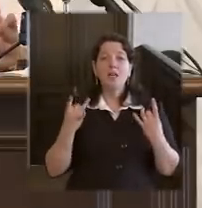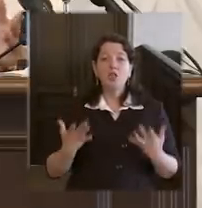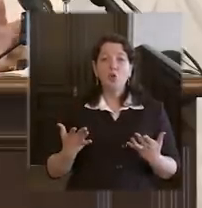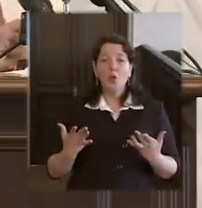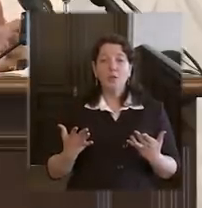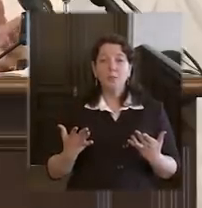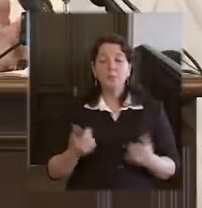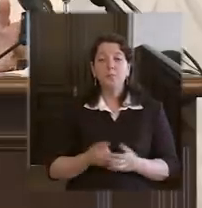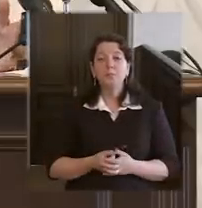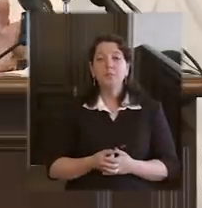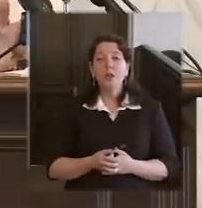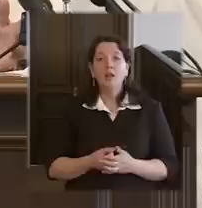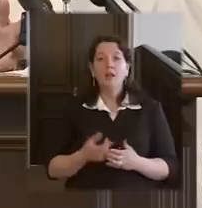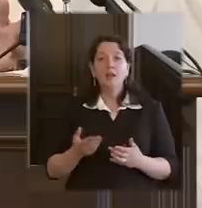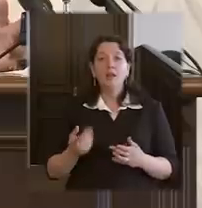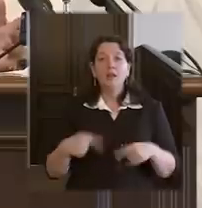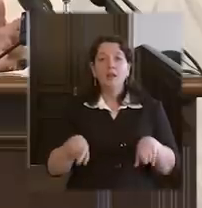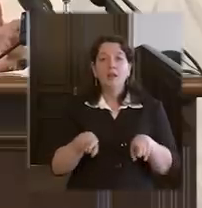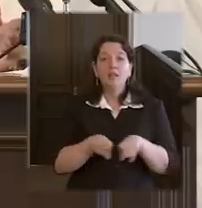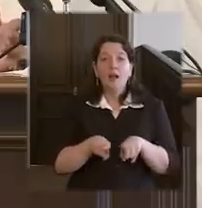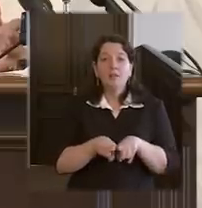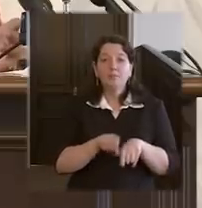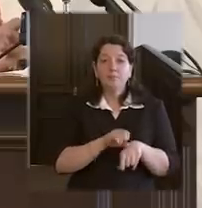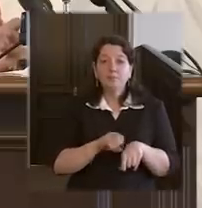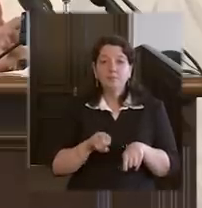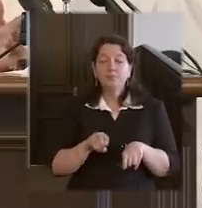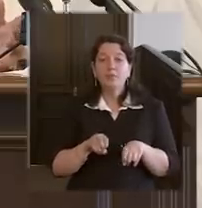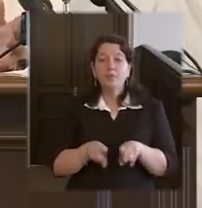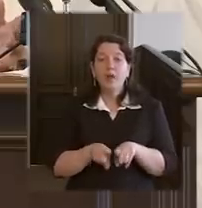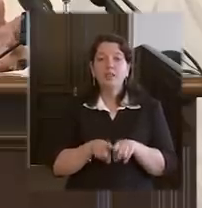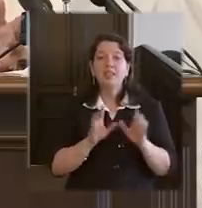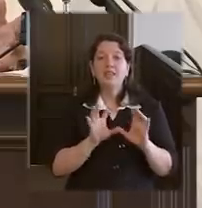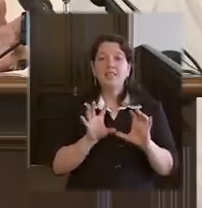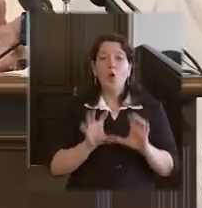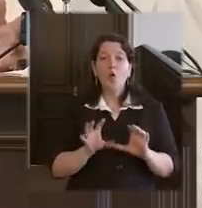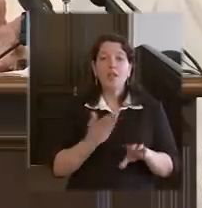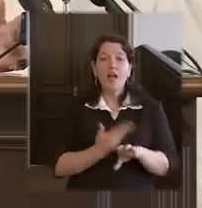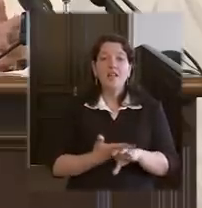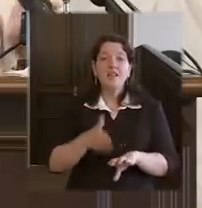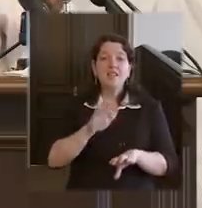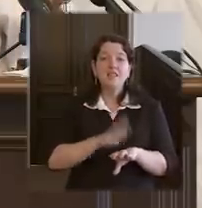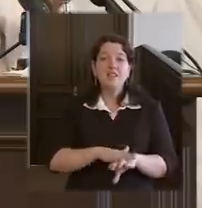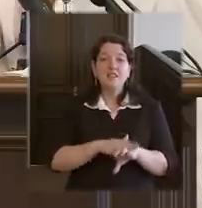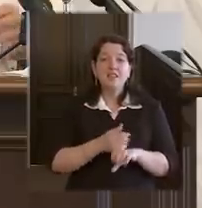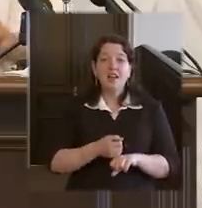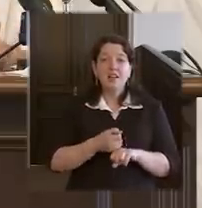простое, элементарное и понятное. Как закон тяготения мы не имеем права нарушать. Право какого права? Не право. А